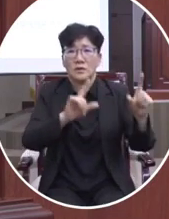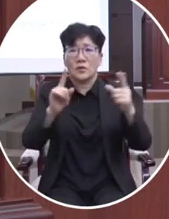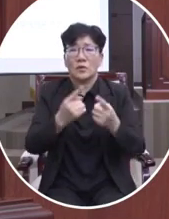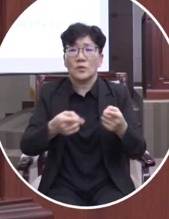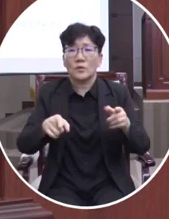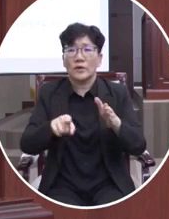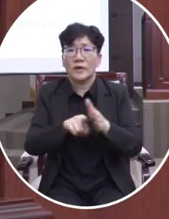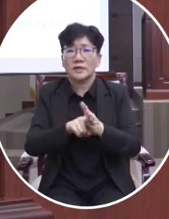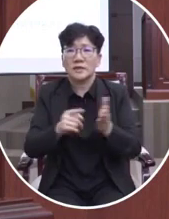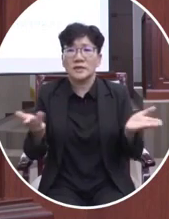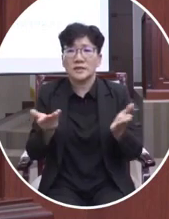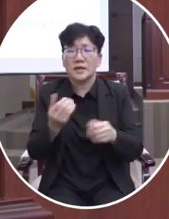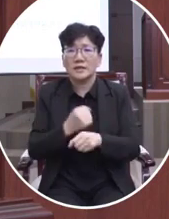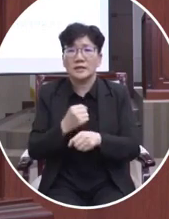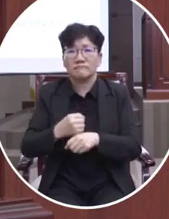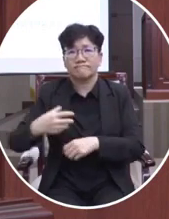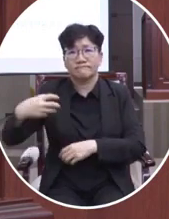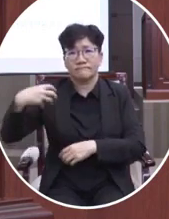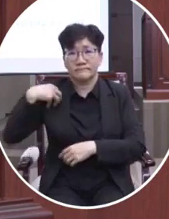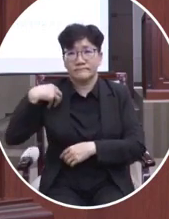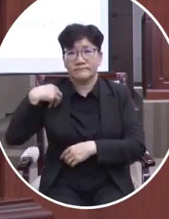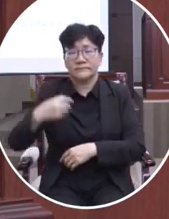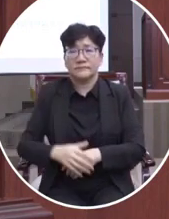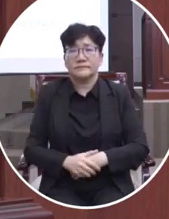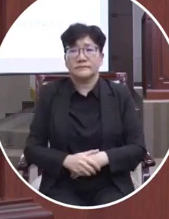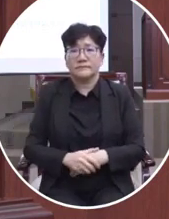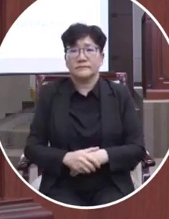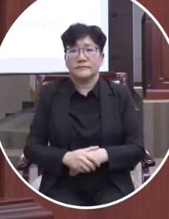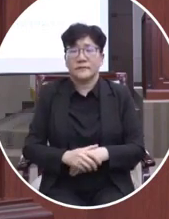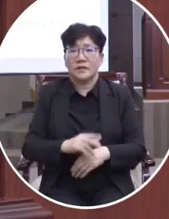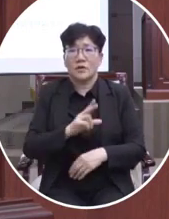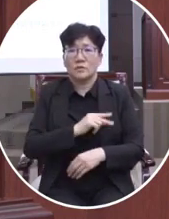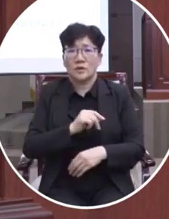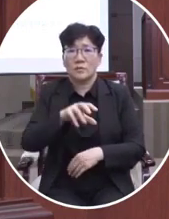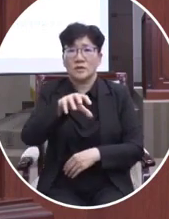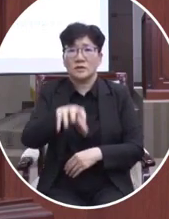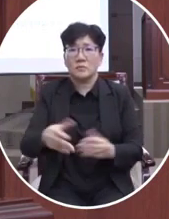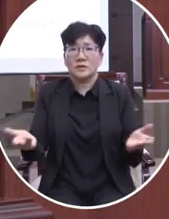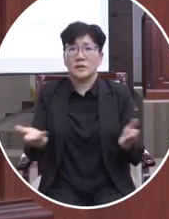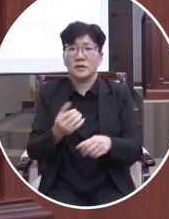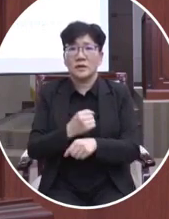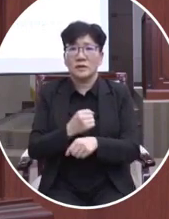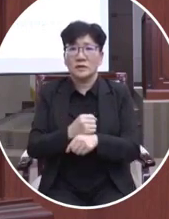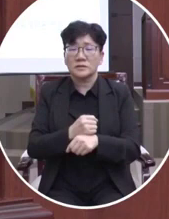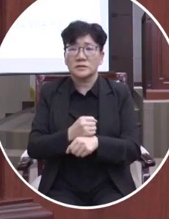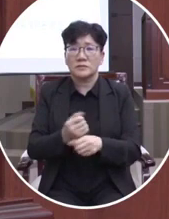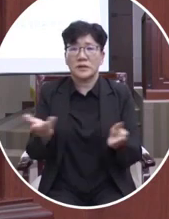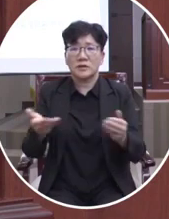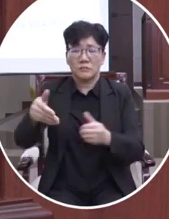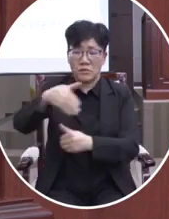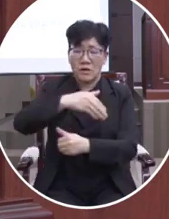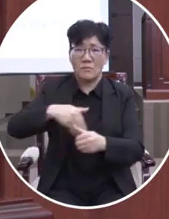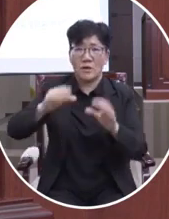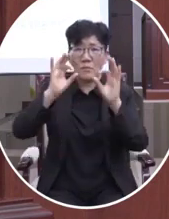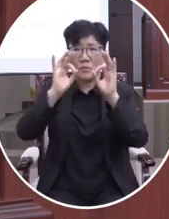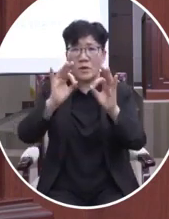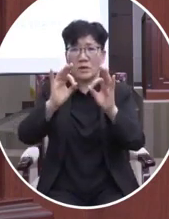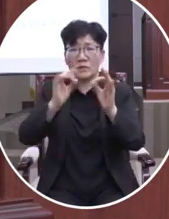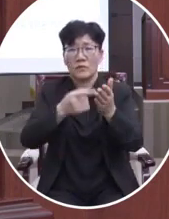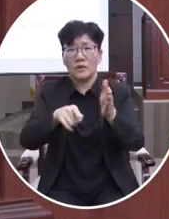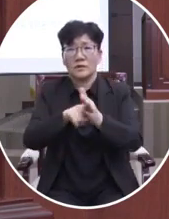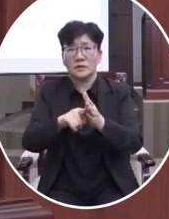일해야 하는 필수 노동자 분들이십니다 본 의원은 이곳에서 일하시는 노동자들의 근무 환경을 보기